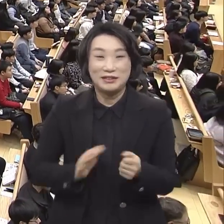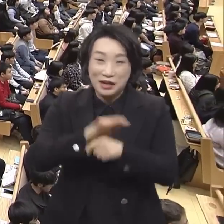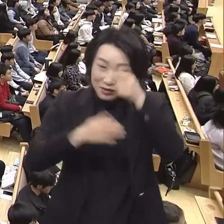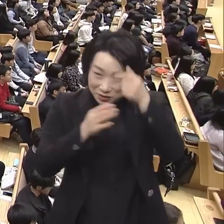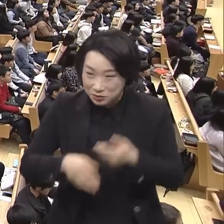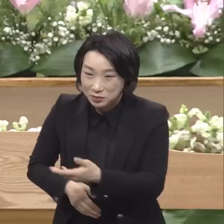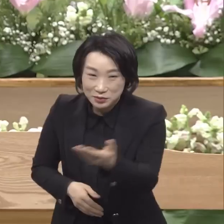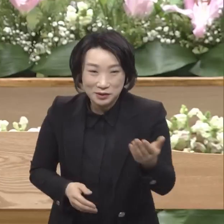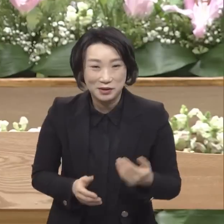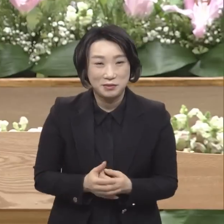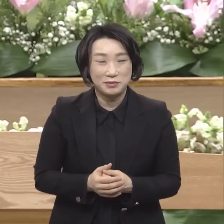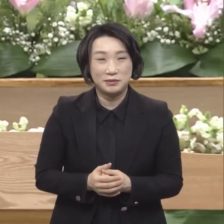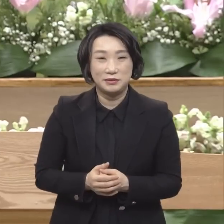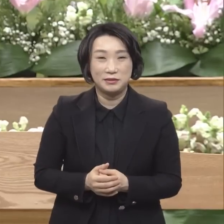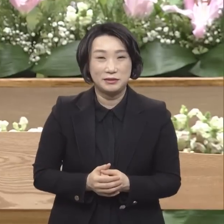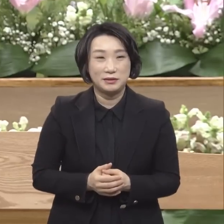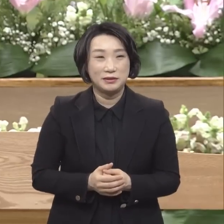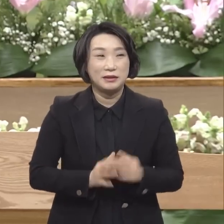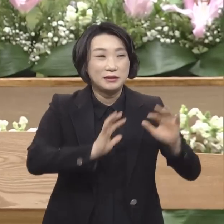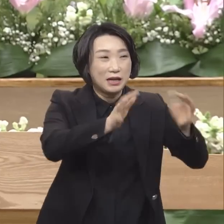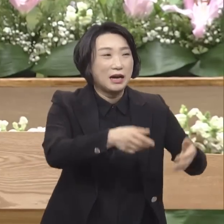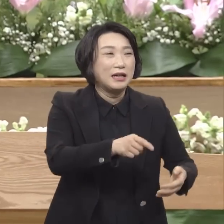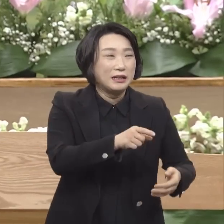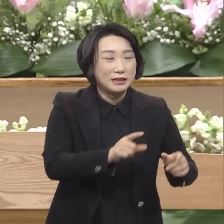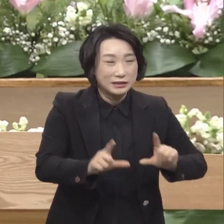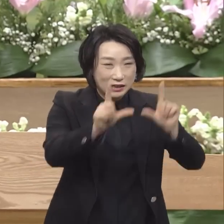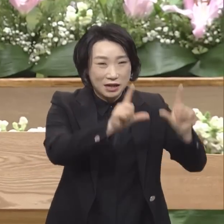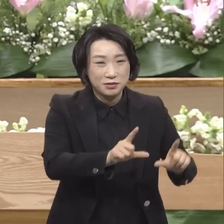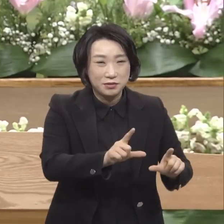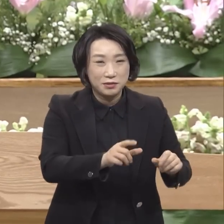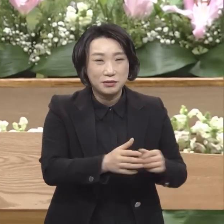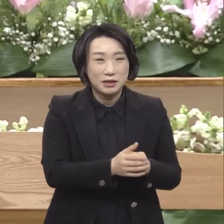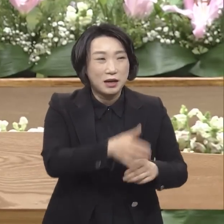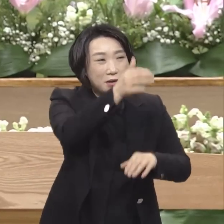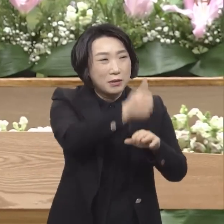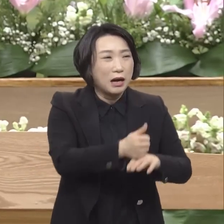사랑하는 여러분, 세상에서 가장 살다가